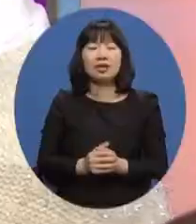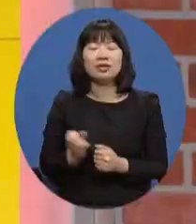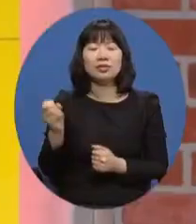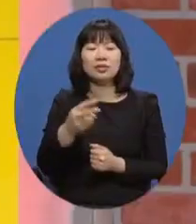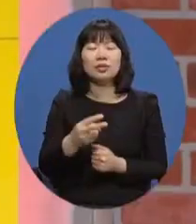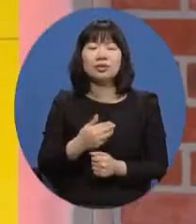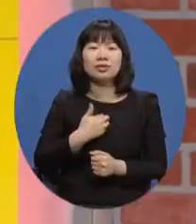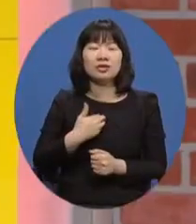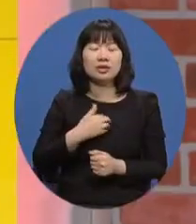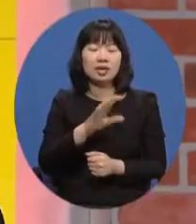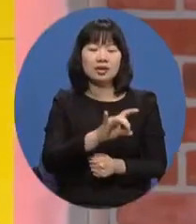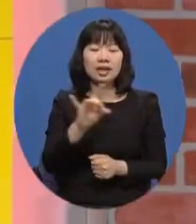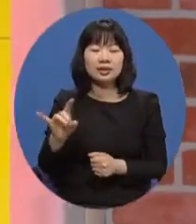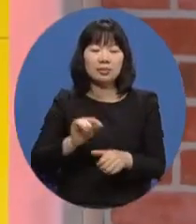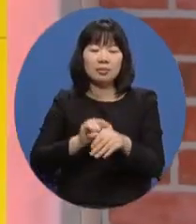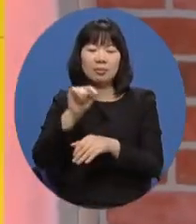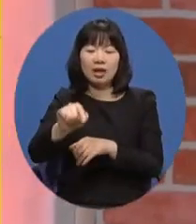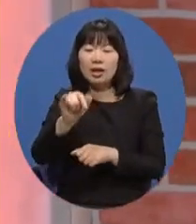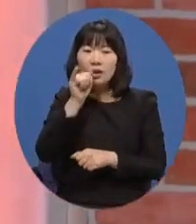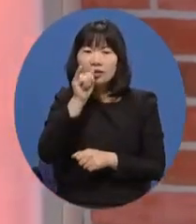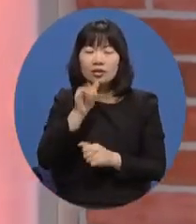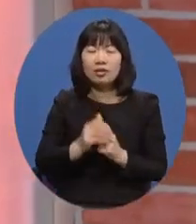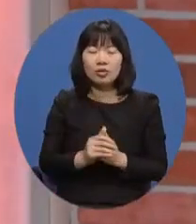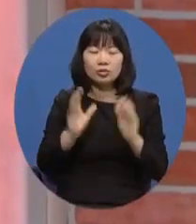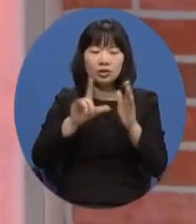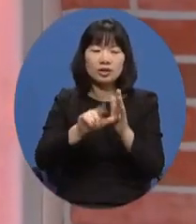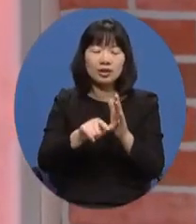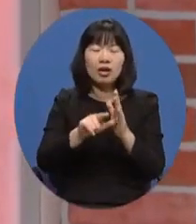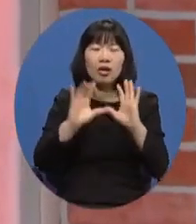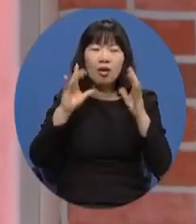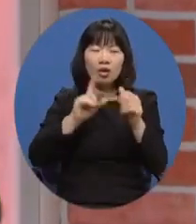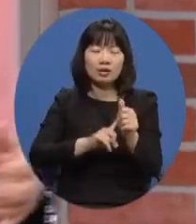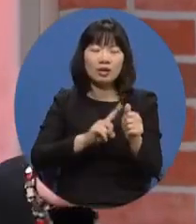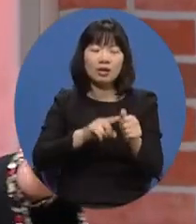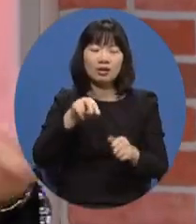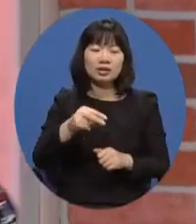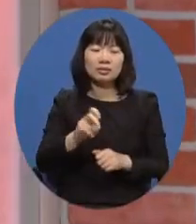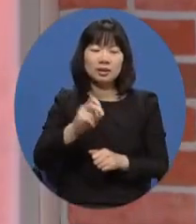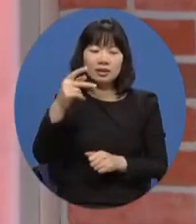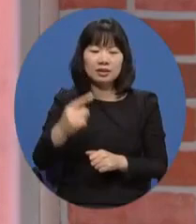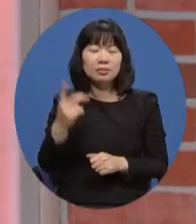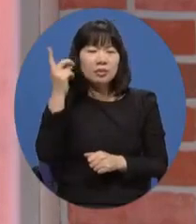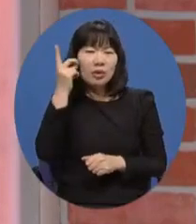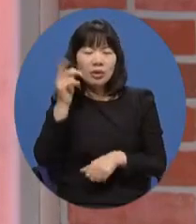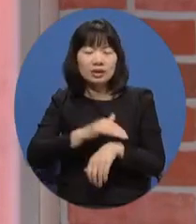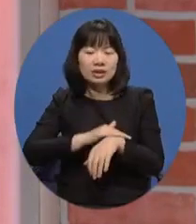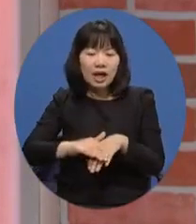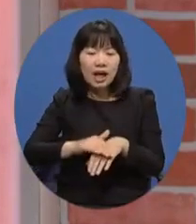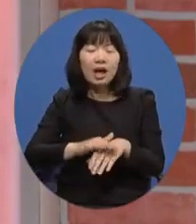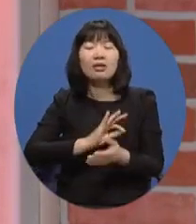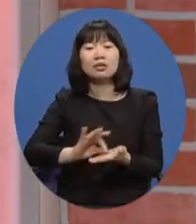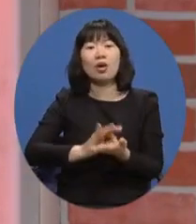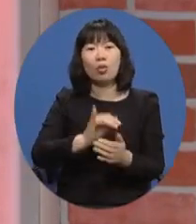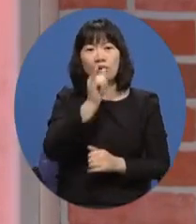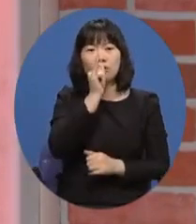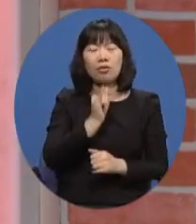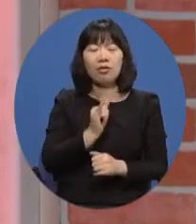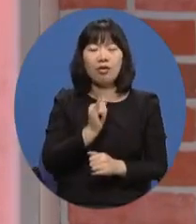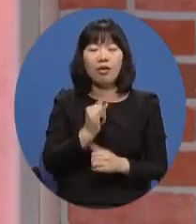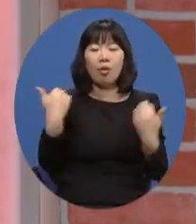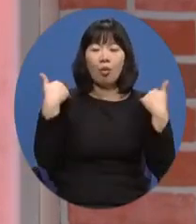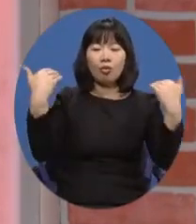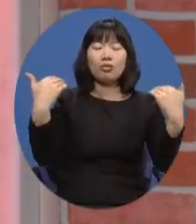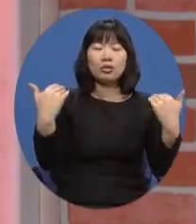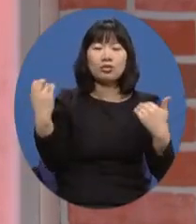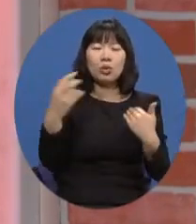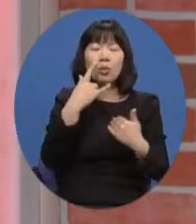그리고 저는 어디 가끔 이제 밖에 나가면 이 유아기 아주 어린 아이들이 스마트폰을 정말 잘 다루어요. 네. 그러면